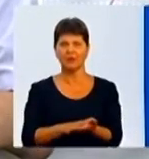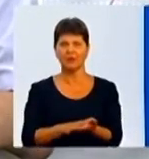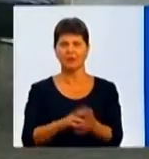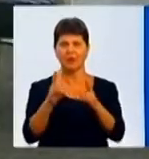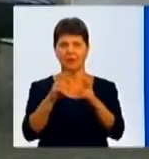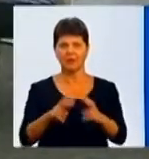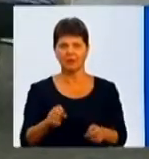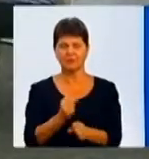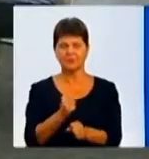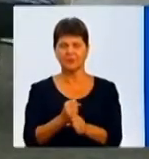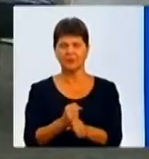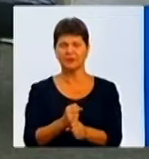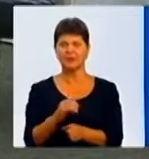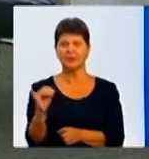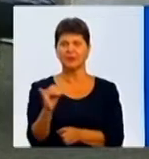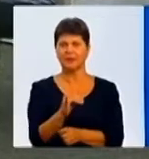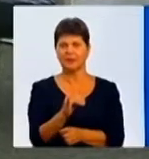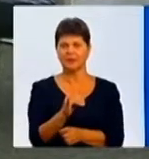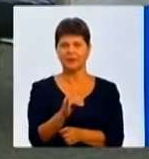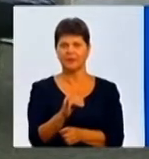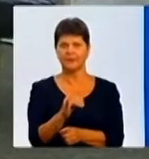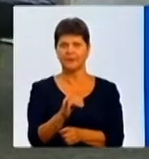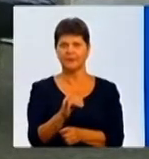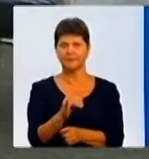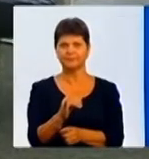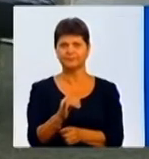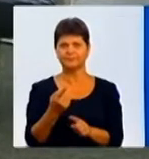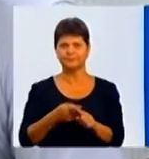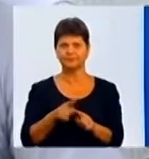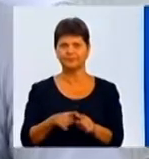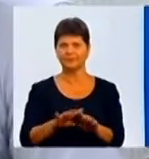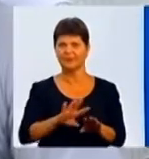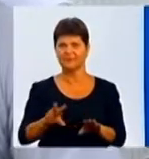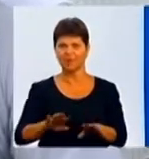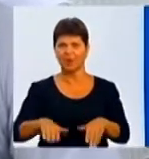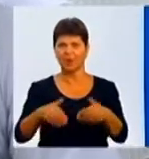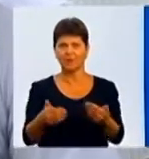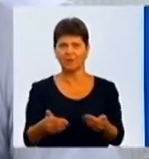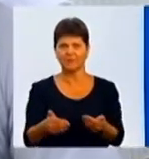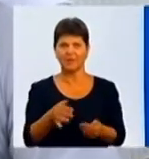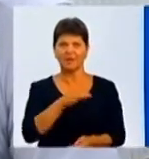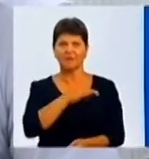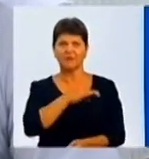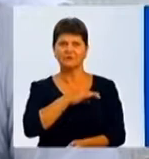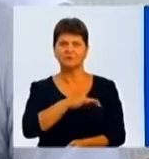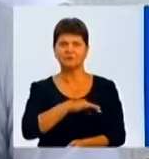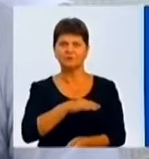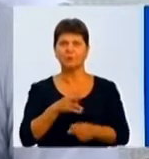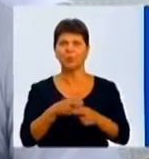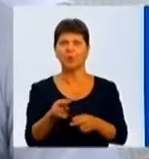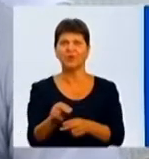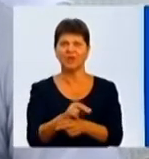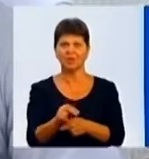аналіз, ну і потім на підставі цього всього рекомендувати, тобто вживати профілактичні заходи для того,